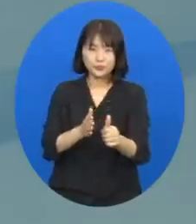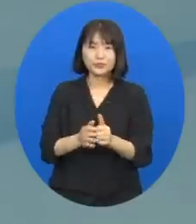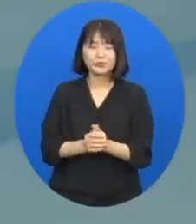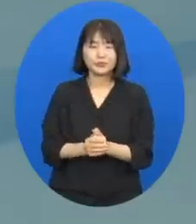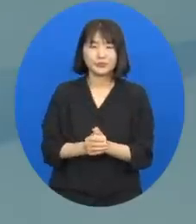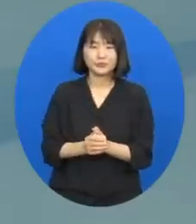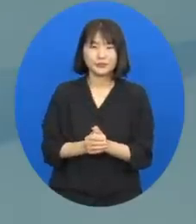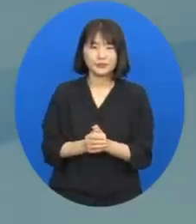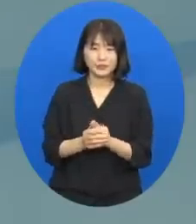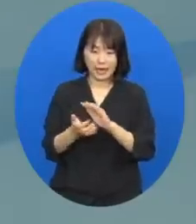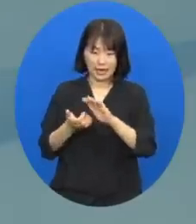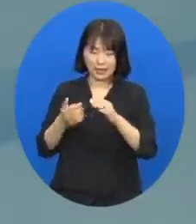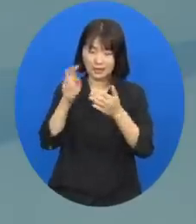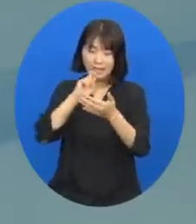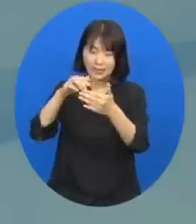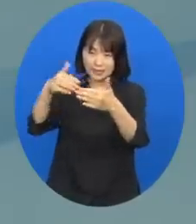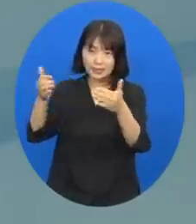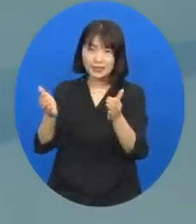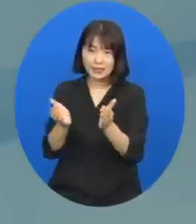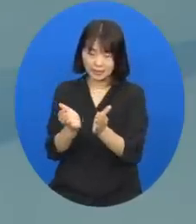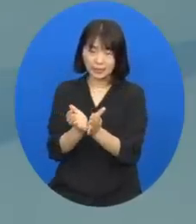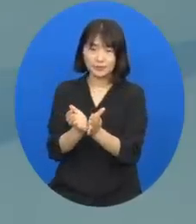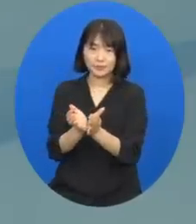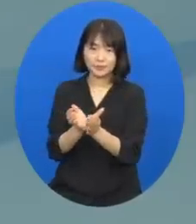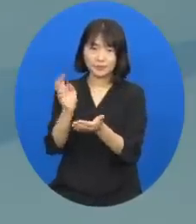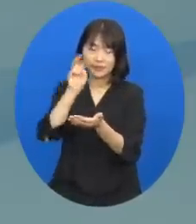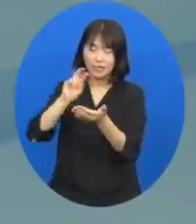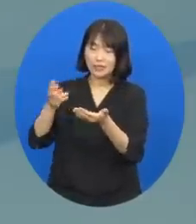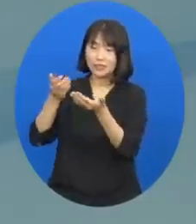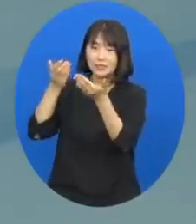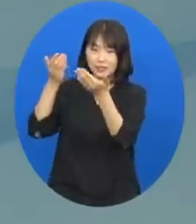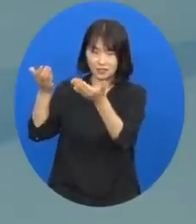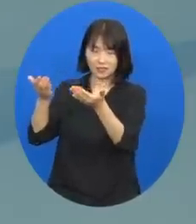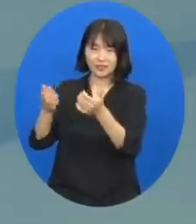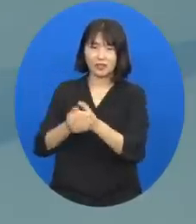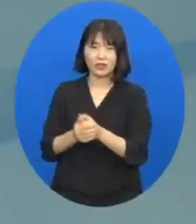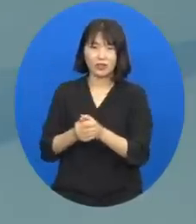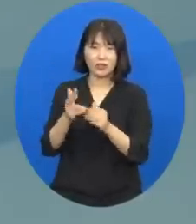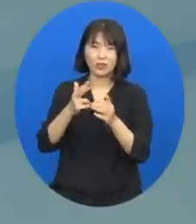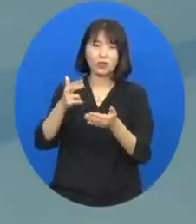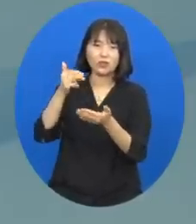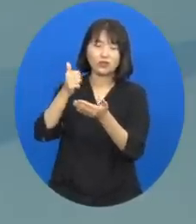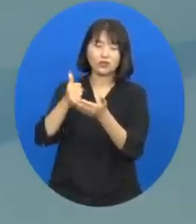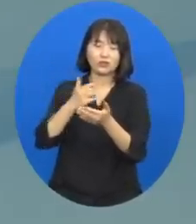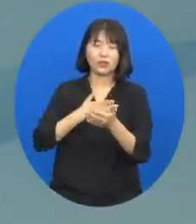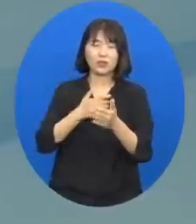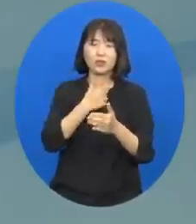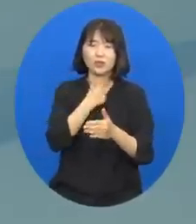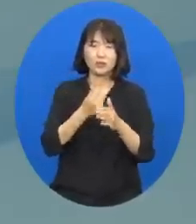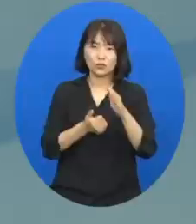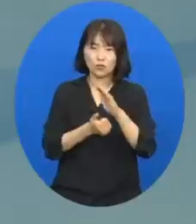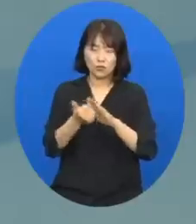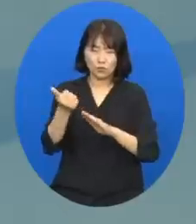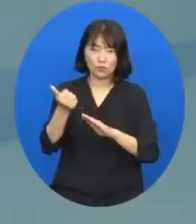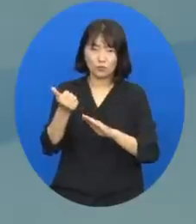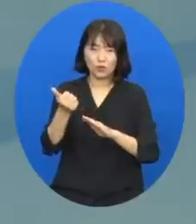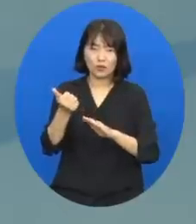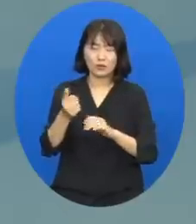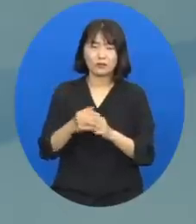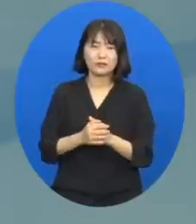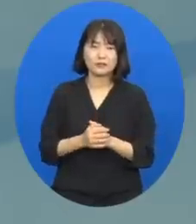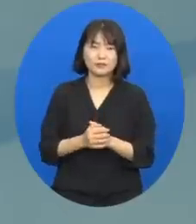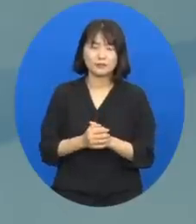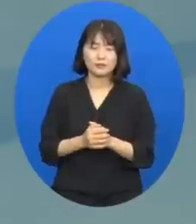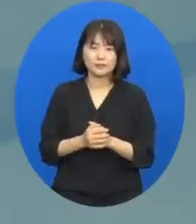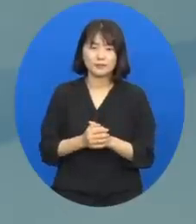상태임 찬양했던 찬양입니다 주 내 소망은 주 더 알기 원합니다 아 이 찬양의 가사를 보면